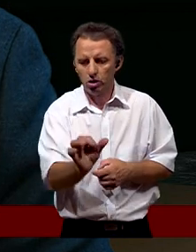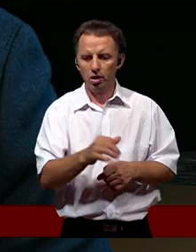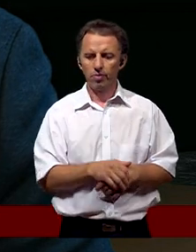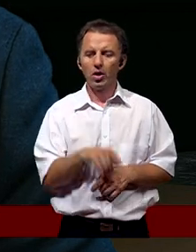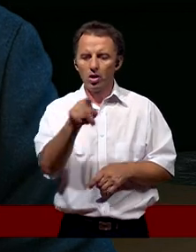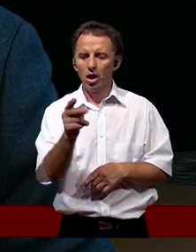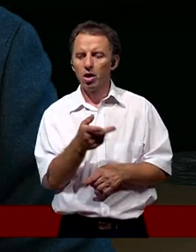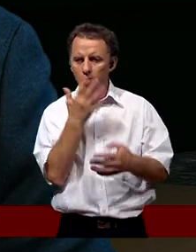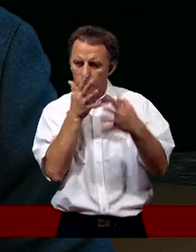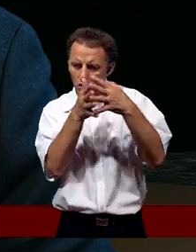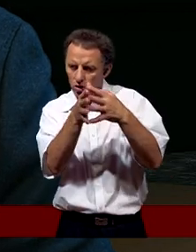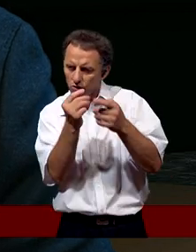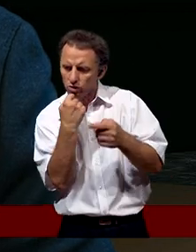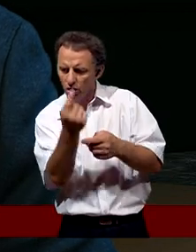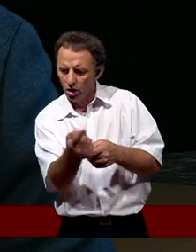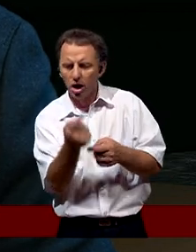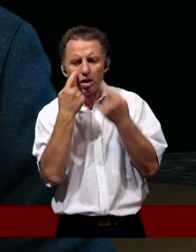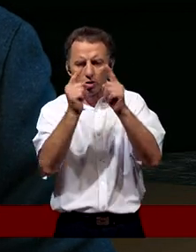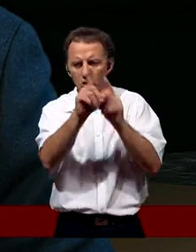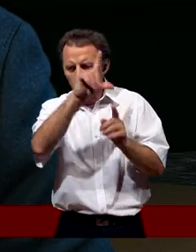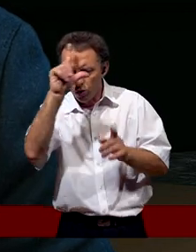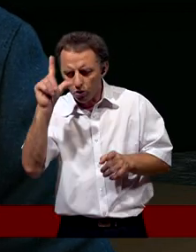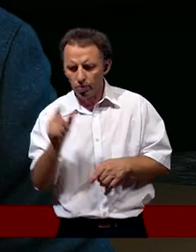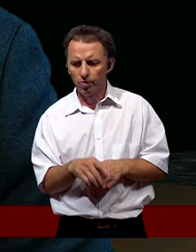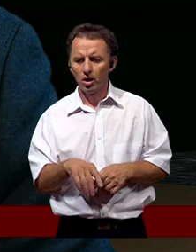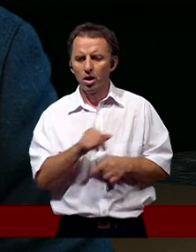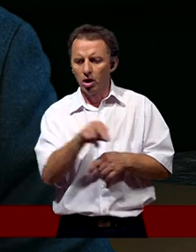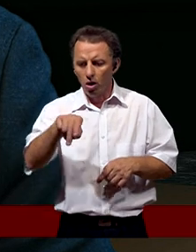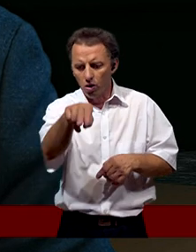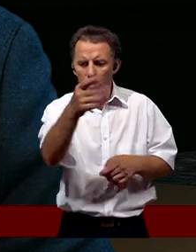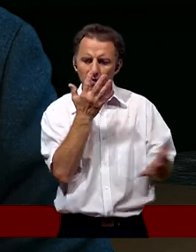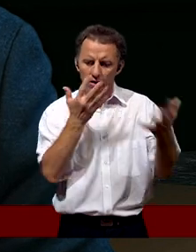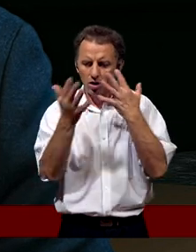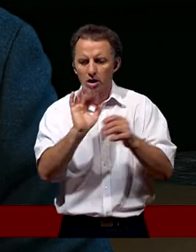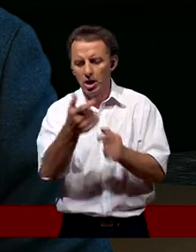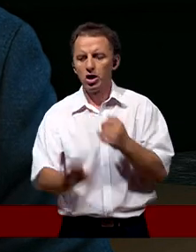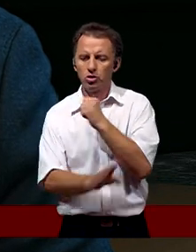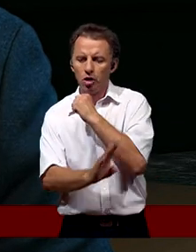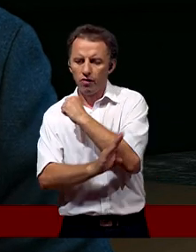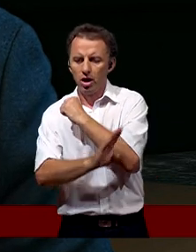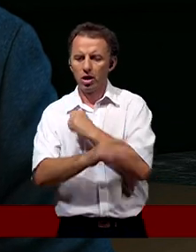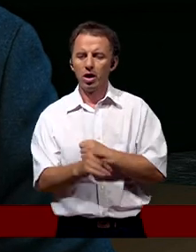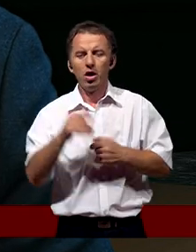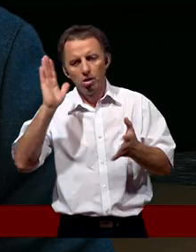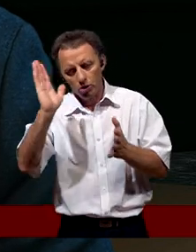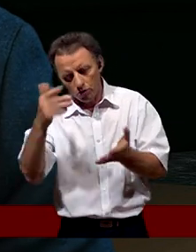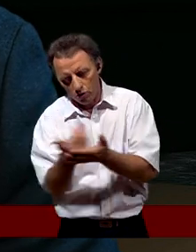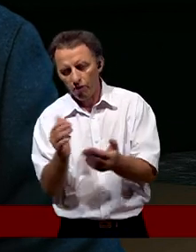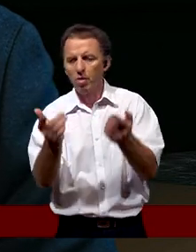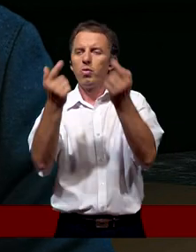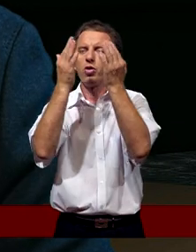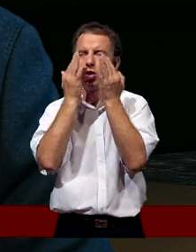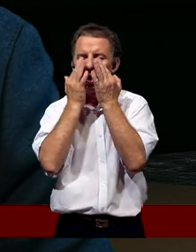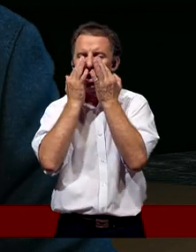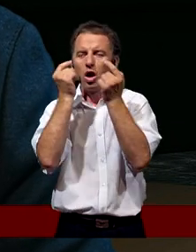coś? A ten przejrzawszy rzekł, spostrzegam ludzi, a gdy chodzą, wyglądają mi jak drzewa. Potem znowu